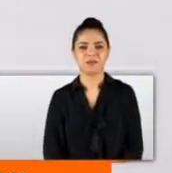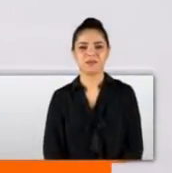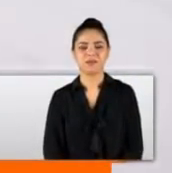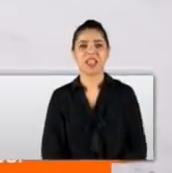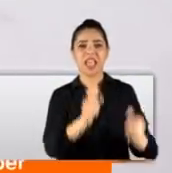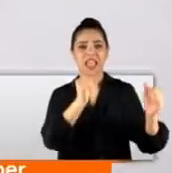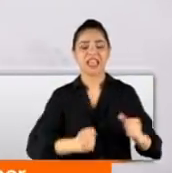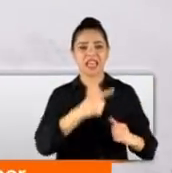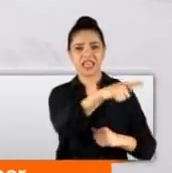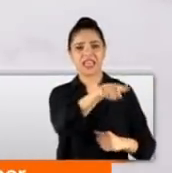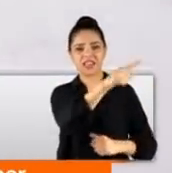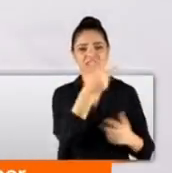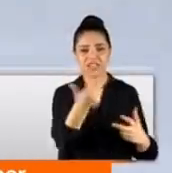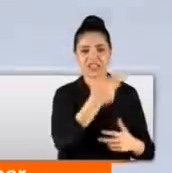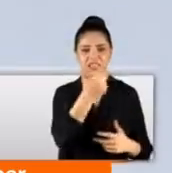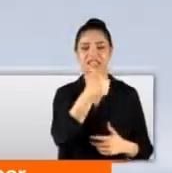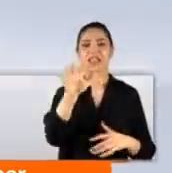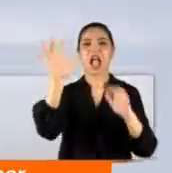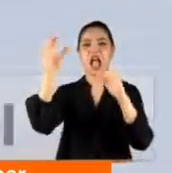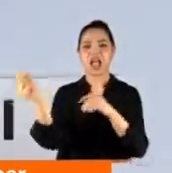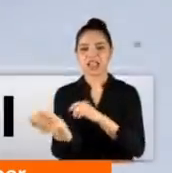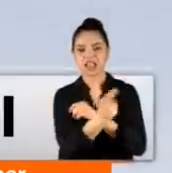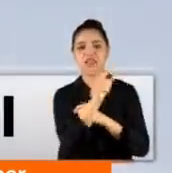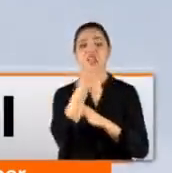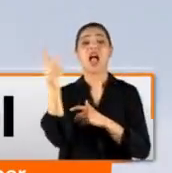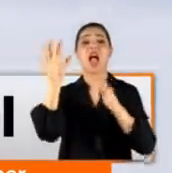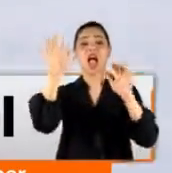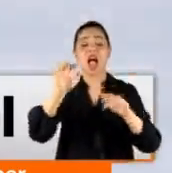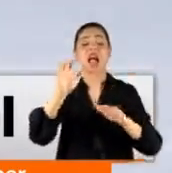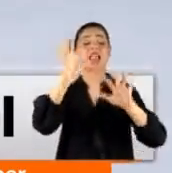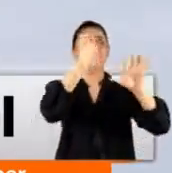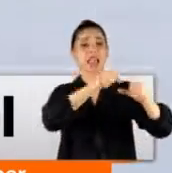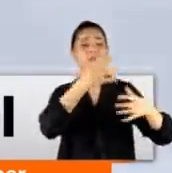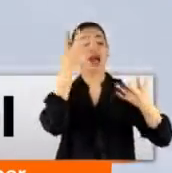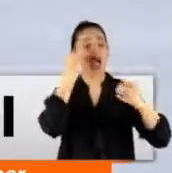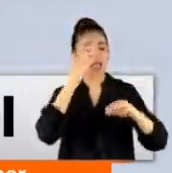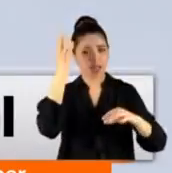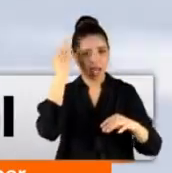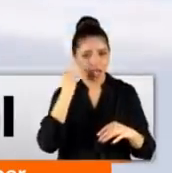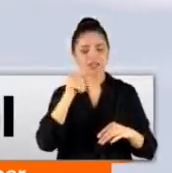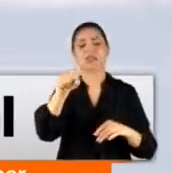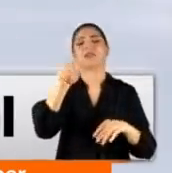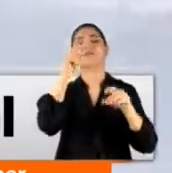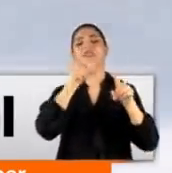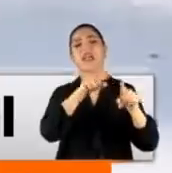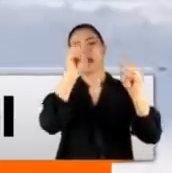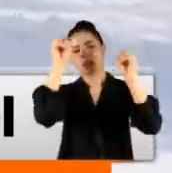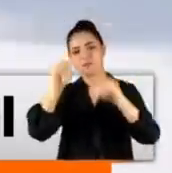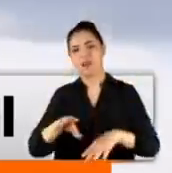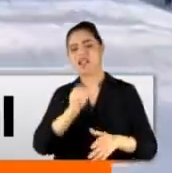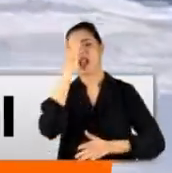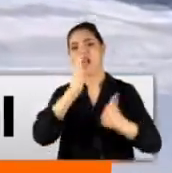Kayakçılar hızlıydı. Ayıdan rahatlıkla uzaklaştılar. Ayı da onları yakalayamayacağını anlamış olacak ki peşlerini bıraktı ve